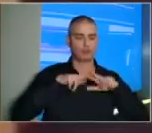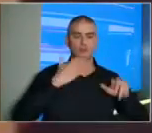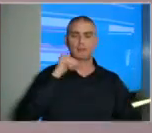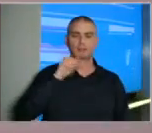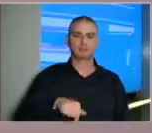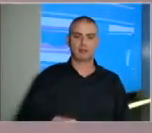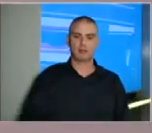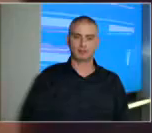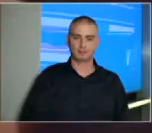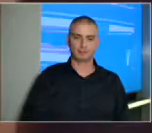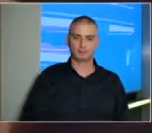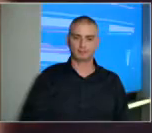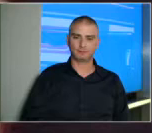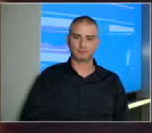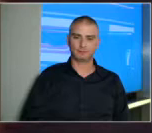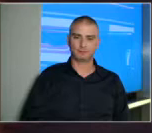ישראל.